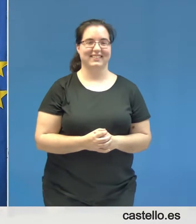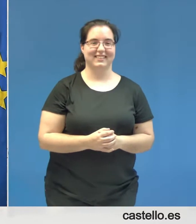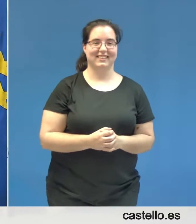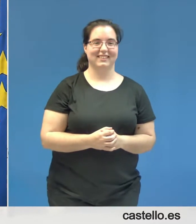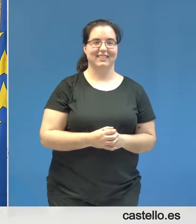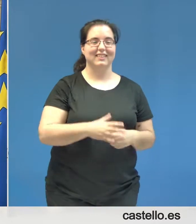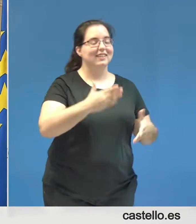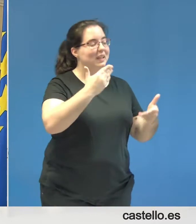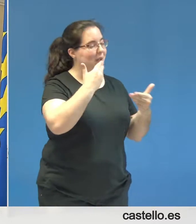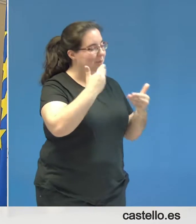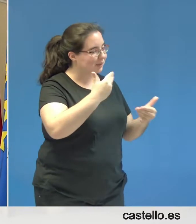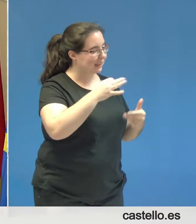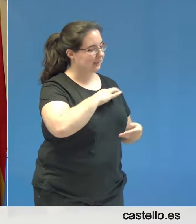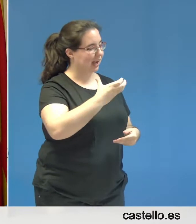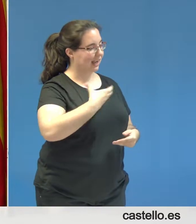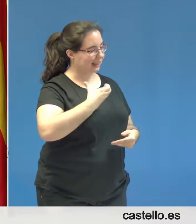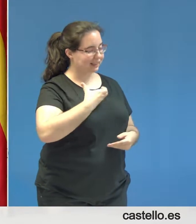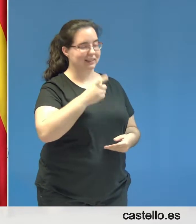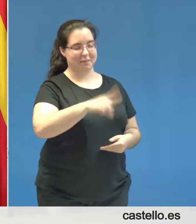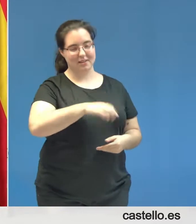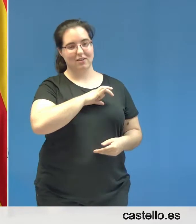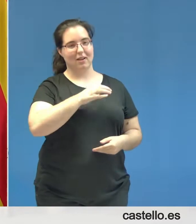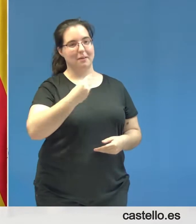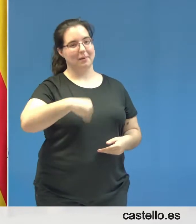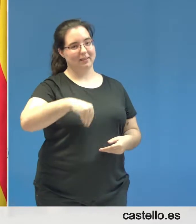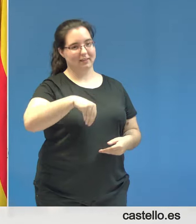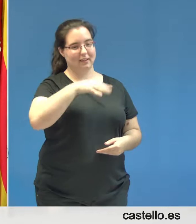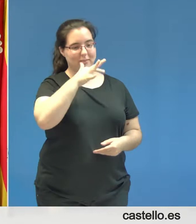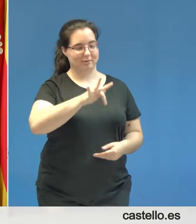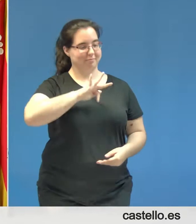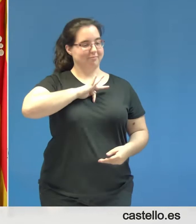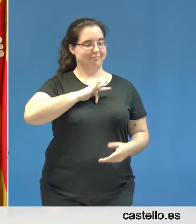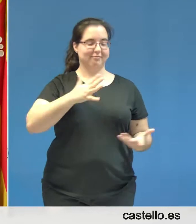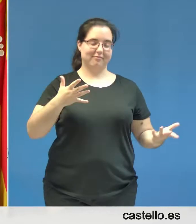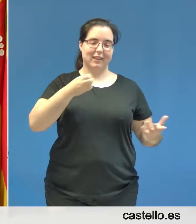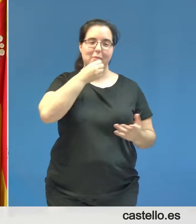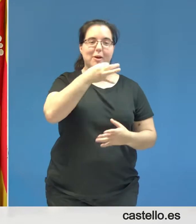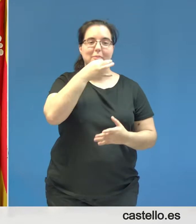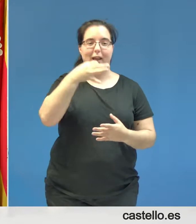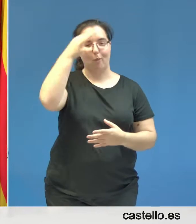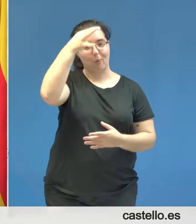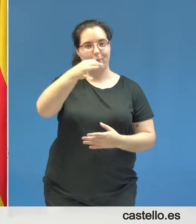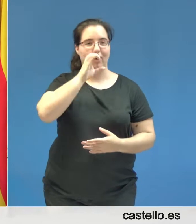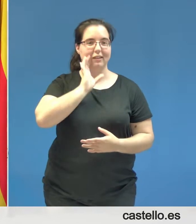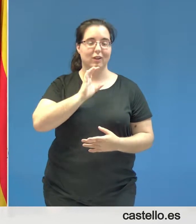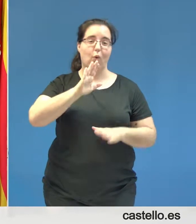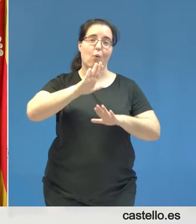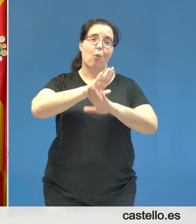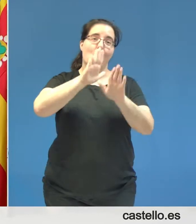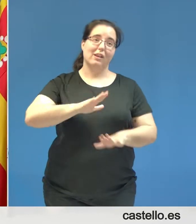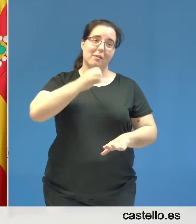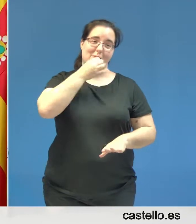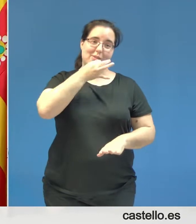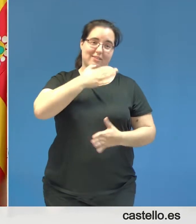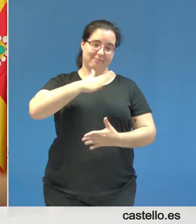Moltes gràcies, senyora alcaldessa, senyora presidenta, per l'ocasió i bona vesprada, poble de Castelló, l'última bona vesprada per a mi. I